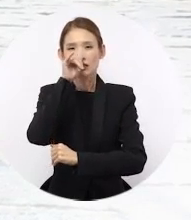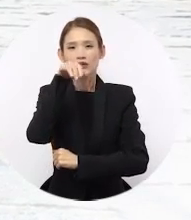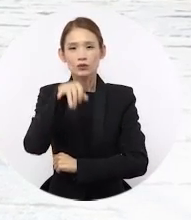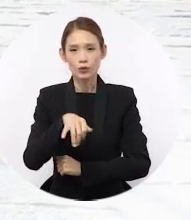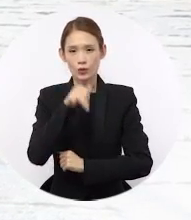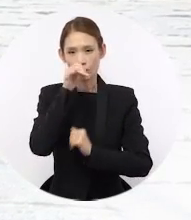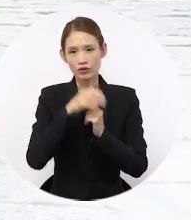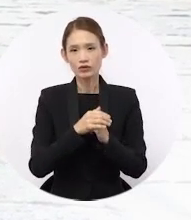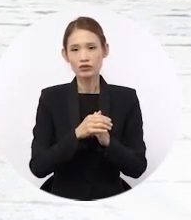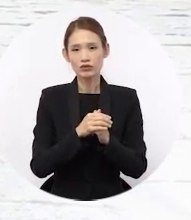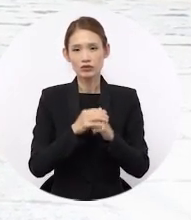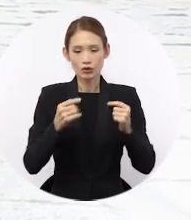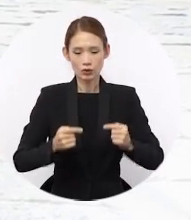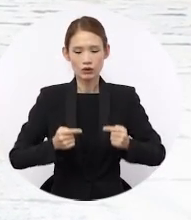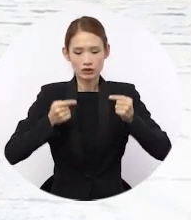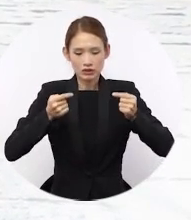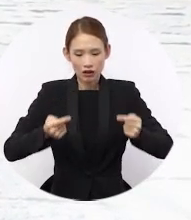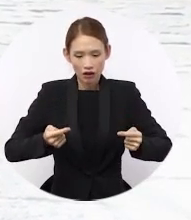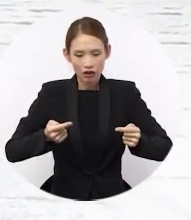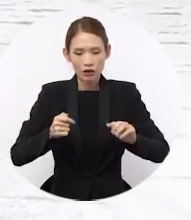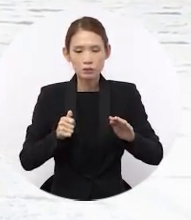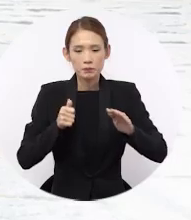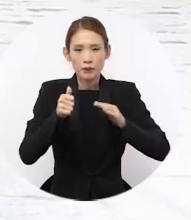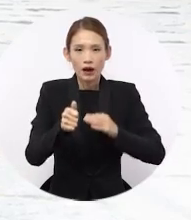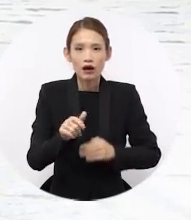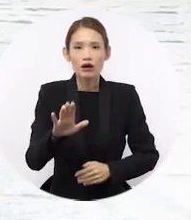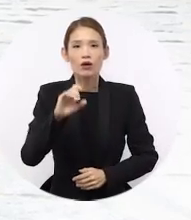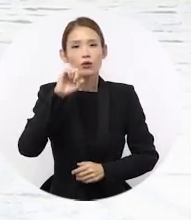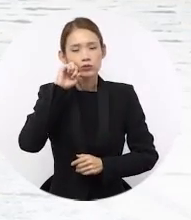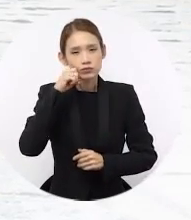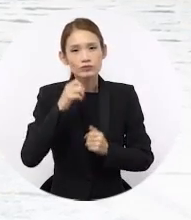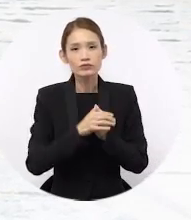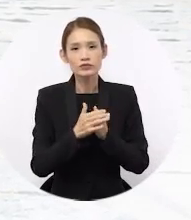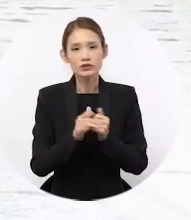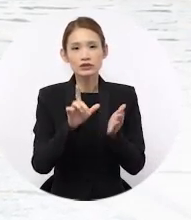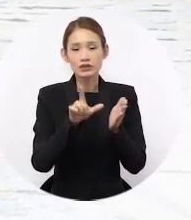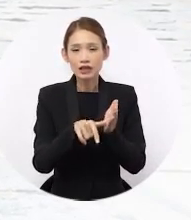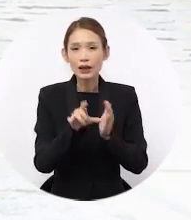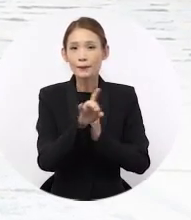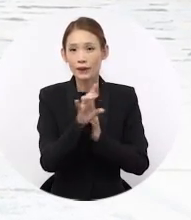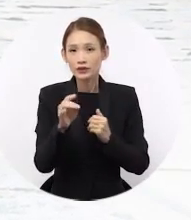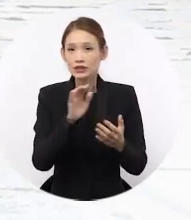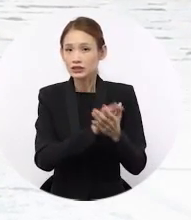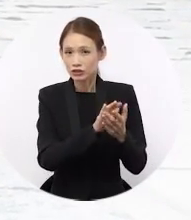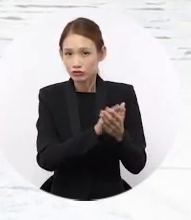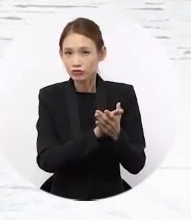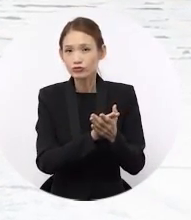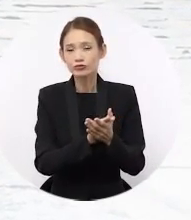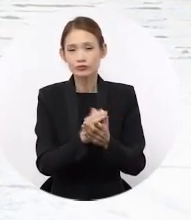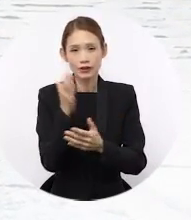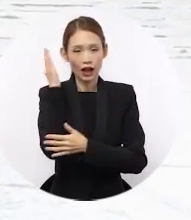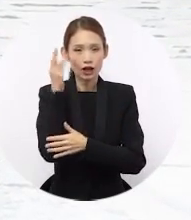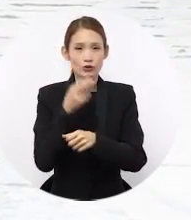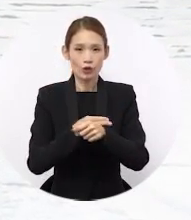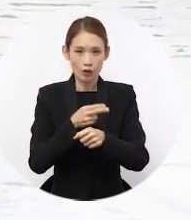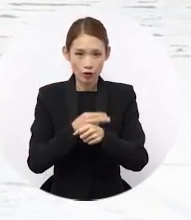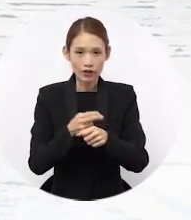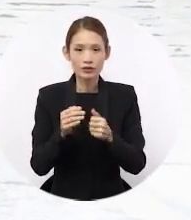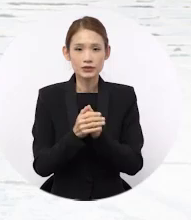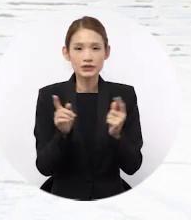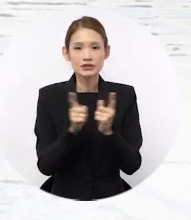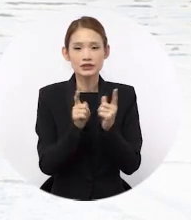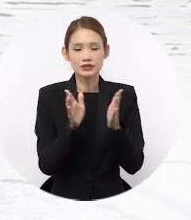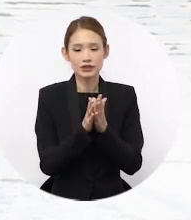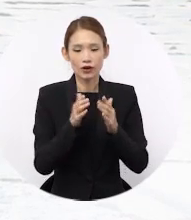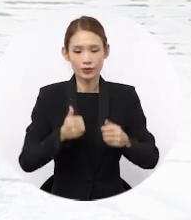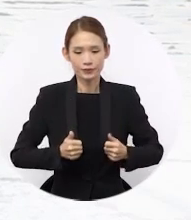많아서 사실은 휠체어가 접근이 어려웠는데 그럴 때마다 반 친구들과 선생님이 직접 휠체어를 날라서